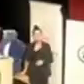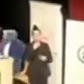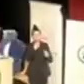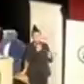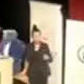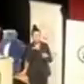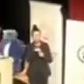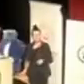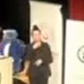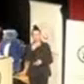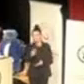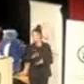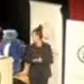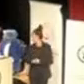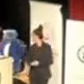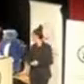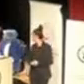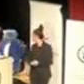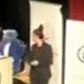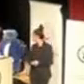Sunumu başlatacağız sanırım.